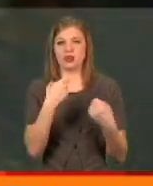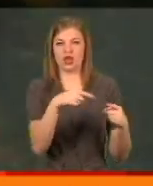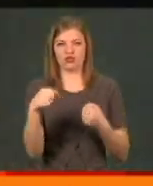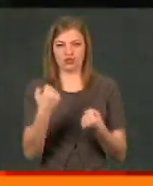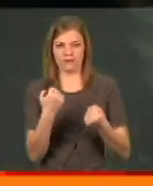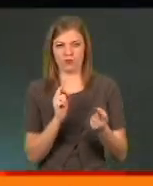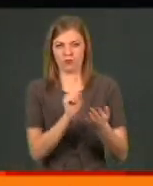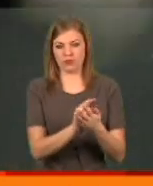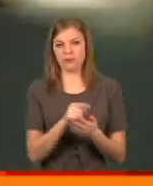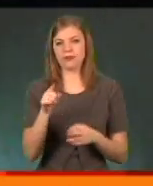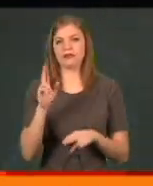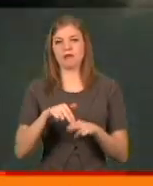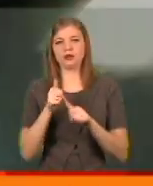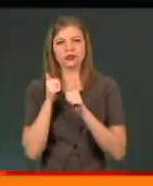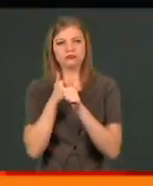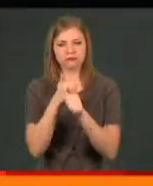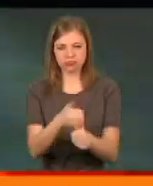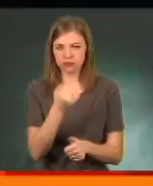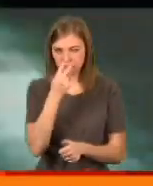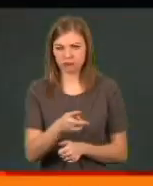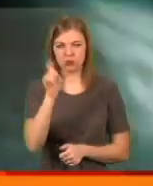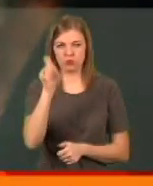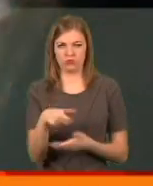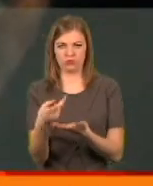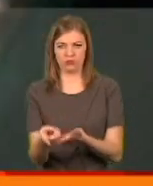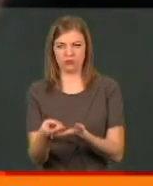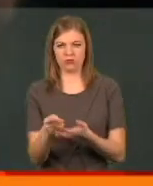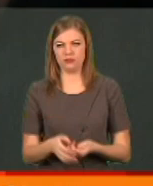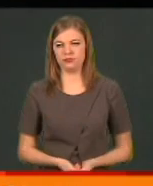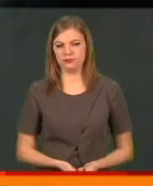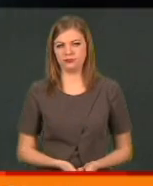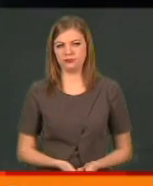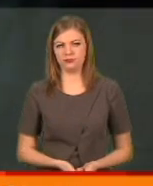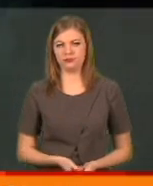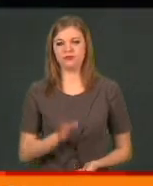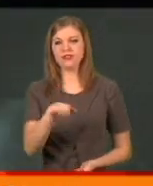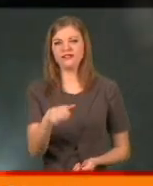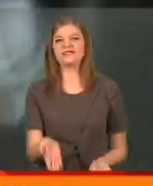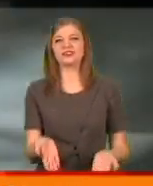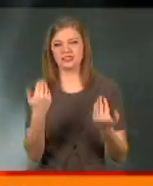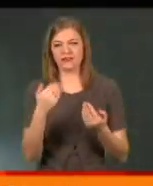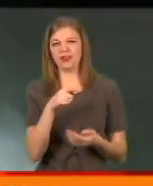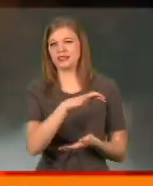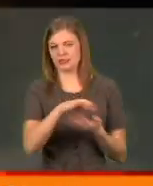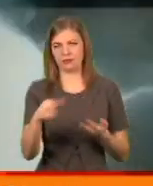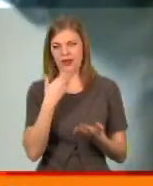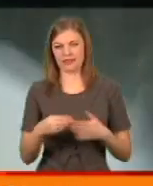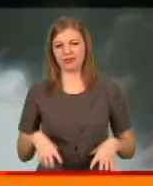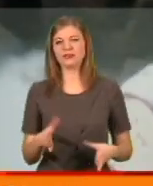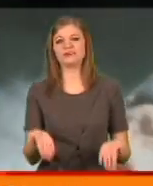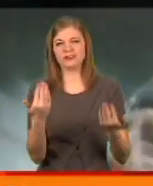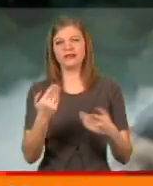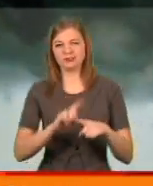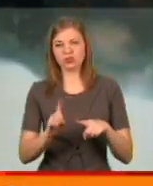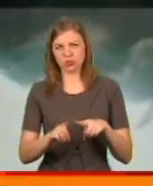автомобілі. Патрульні пішли за конем і натрапили на людину. Пане, вставайте свого коня! Ану, вставайте,